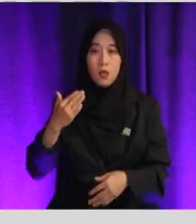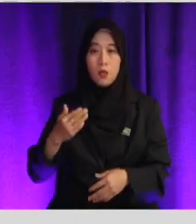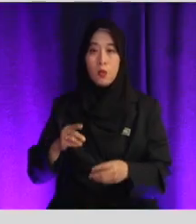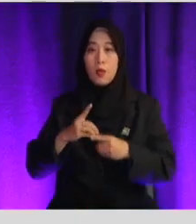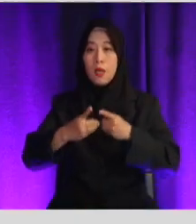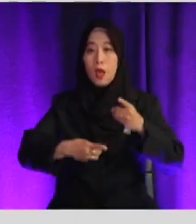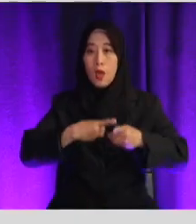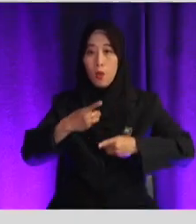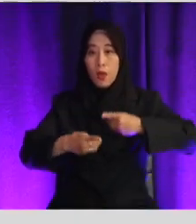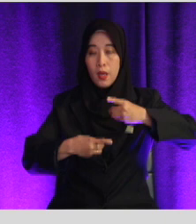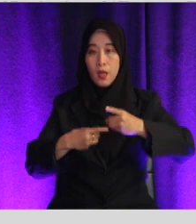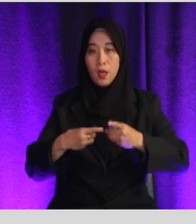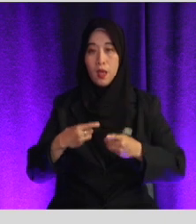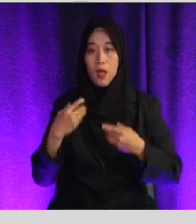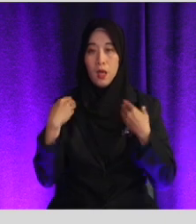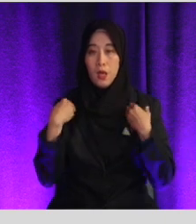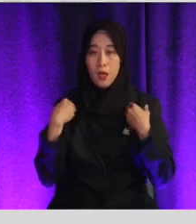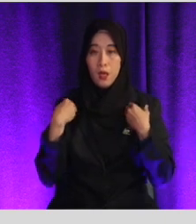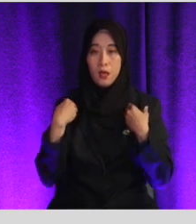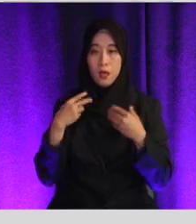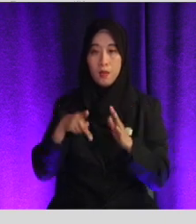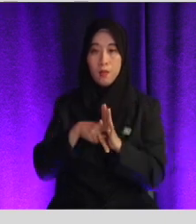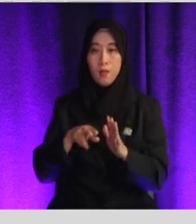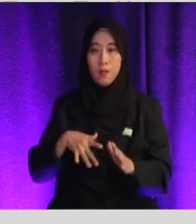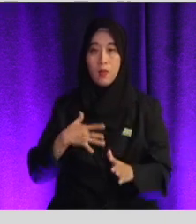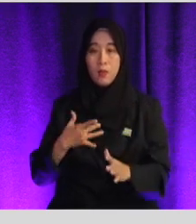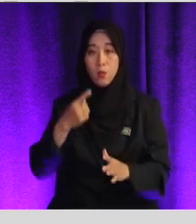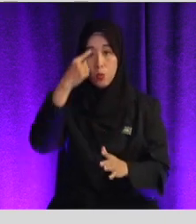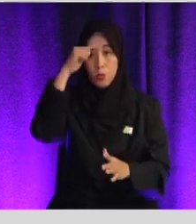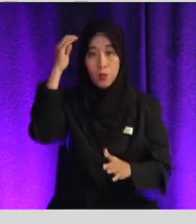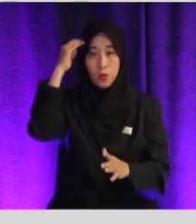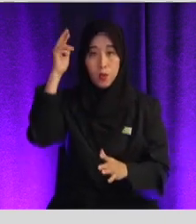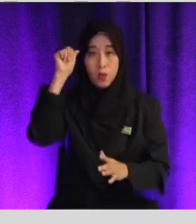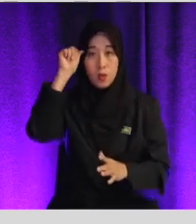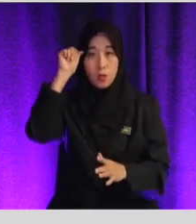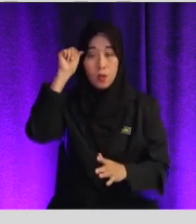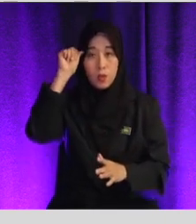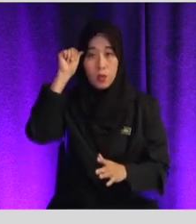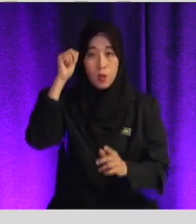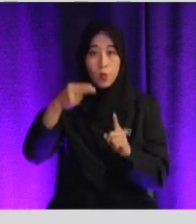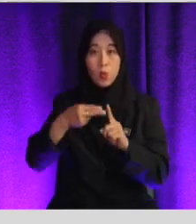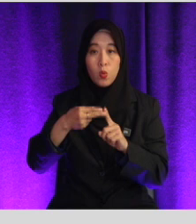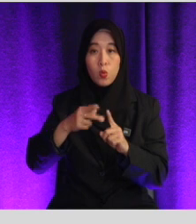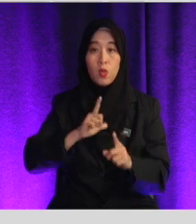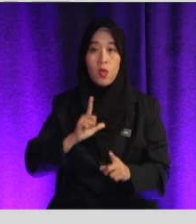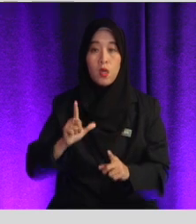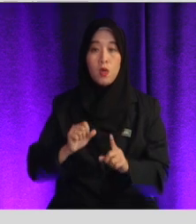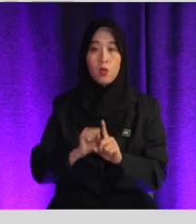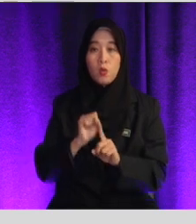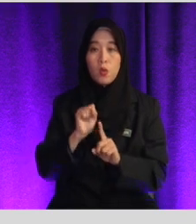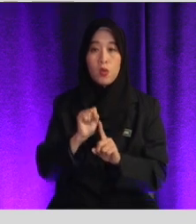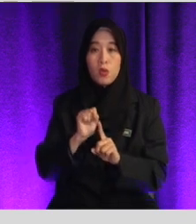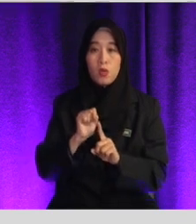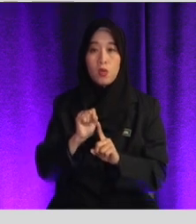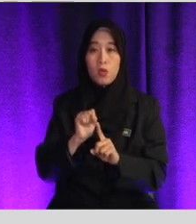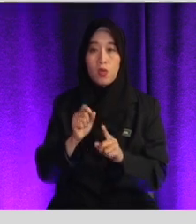Oh. Okey, dia ada berbuli perasa. Okey. Okey. Untuk pengetahuan Akmal, dekat hujung laras suhu tu sebenarnya dia umpama macam kita